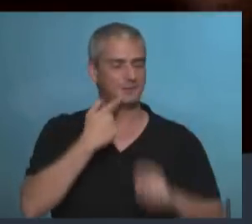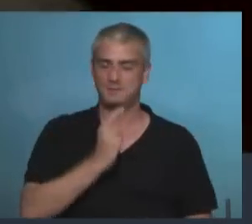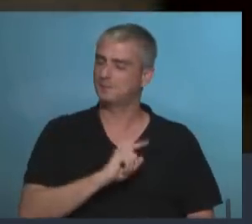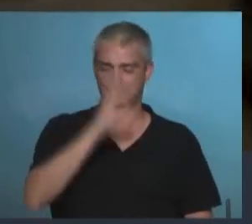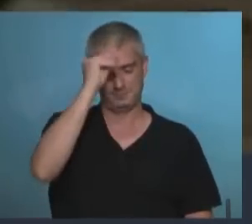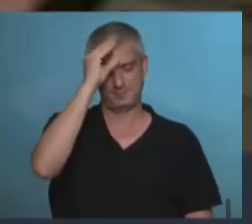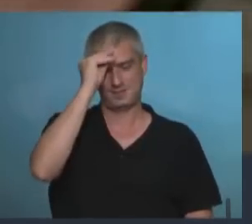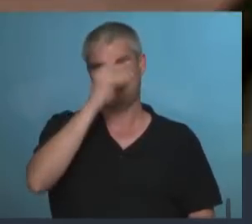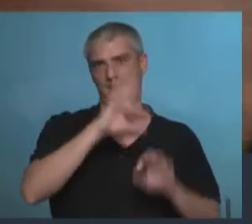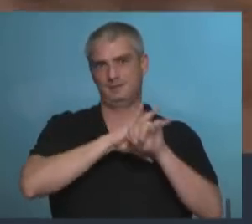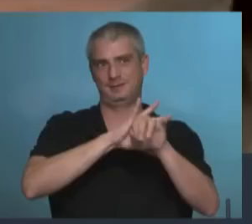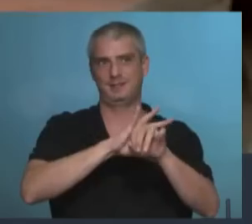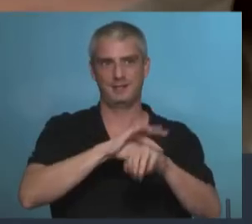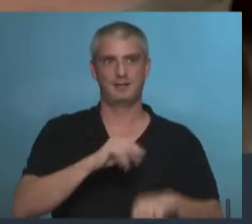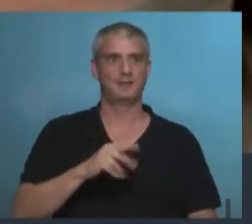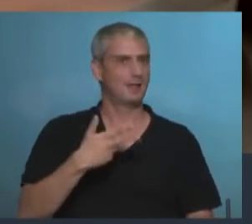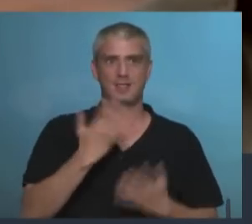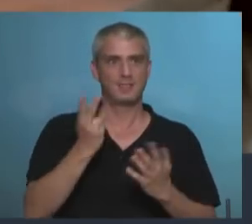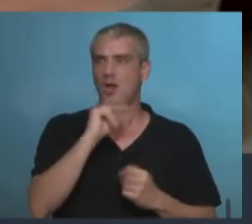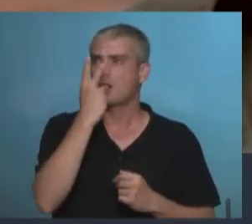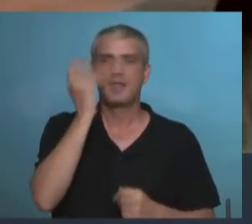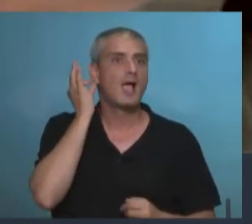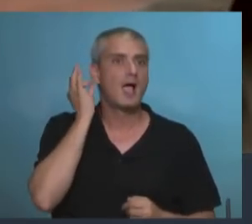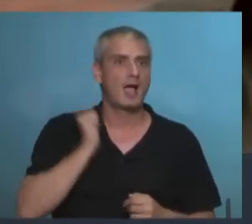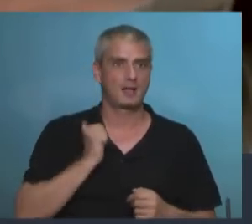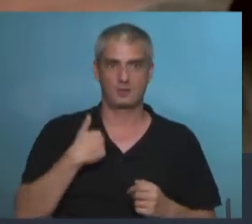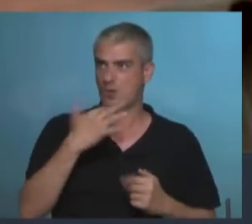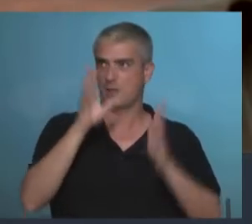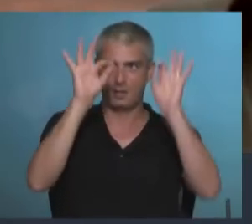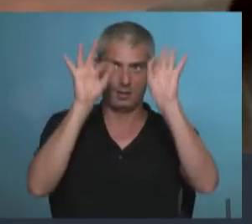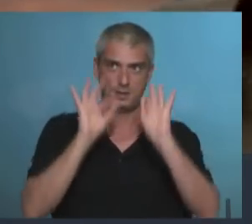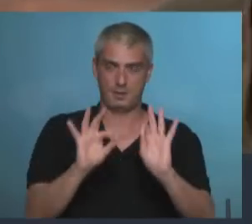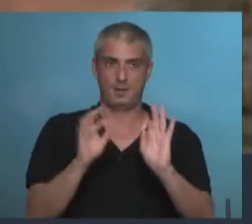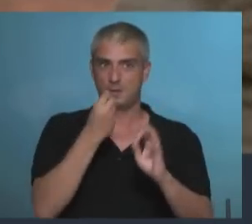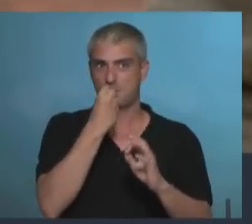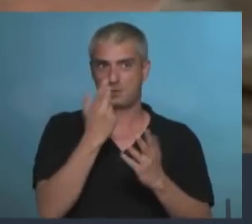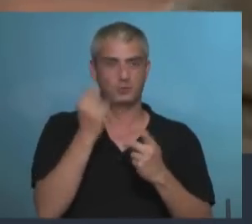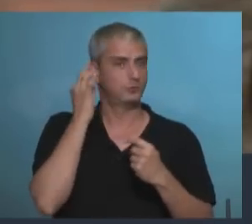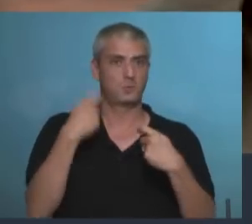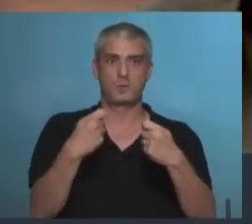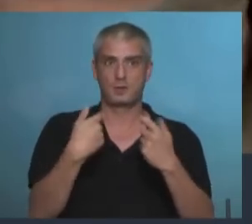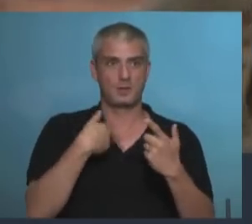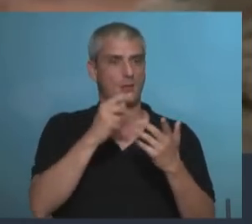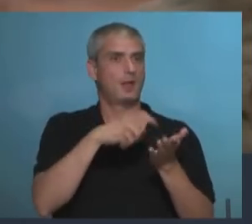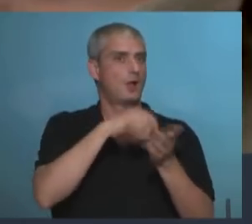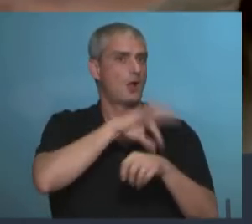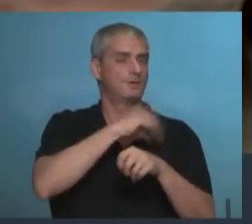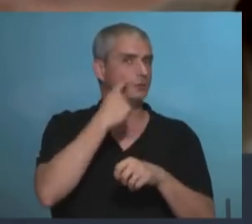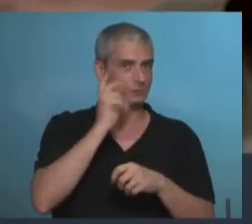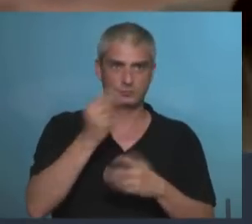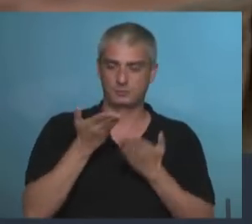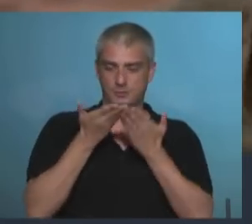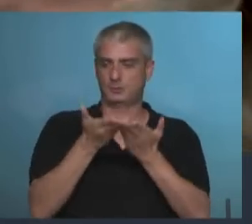לא, מדריך צניחה. וגם אין כזה דבר, לא תראה חיילת. אני הולך עכשיו במכולת, יש לי מוכרת, אני הולך למרפאת שיניים,